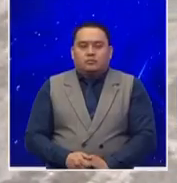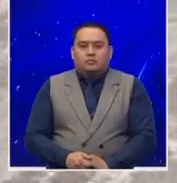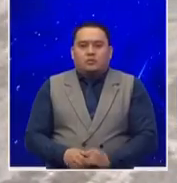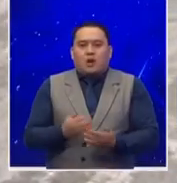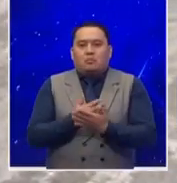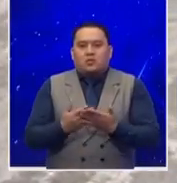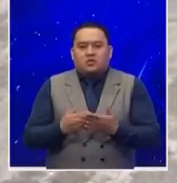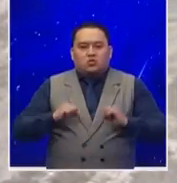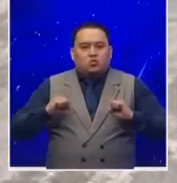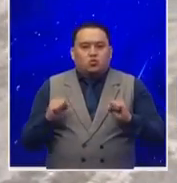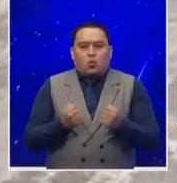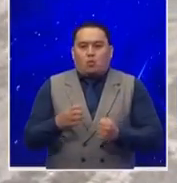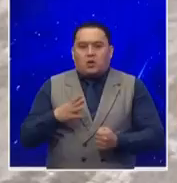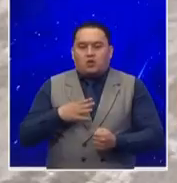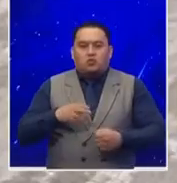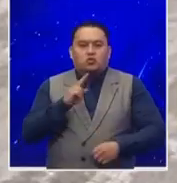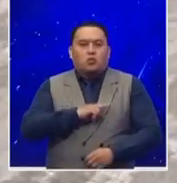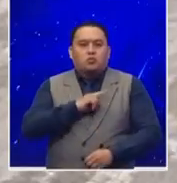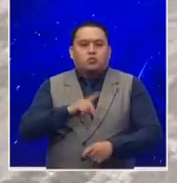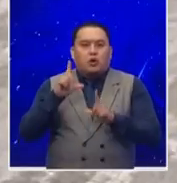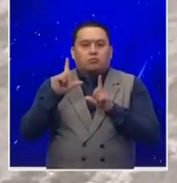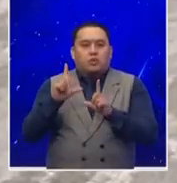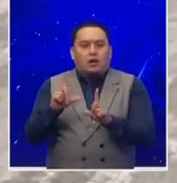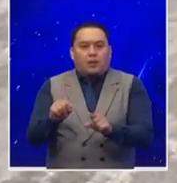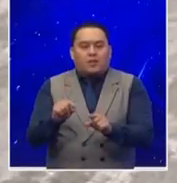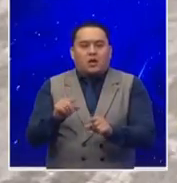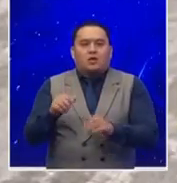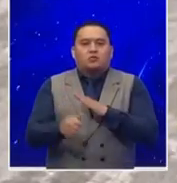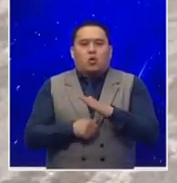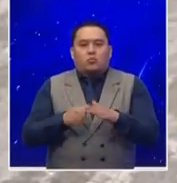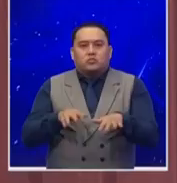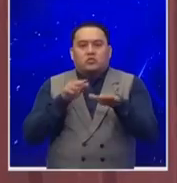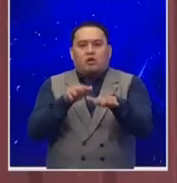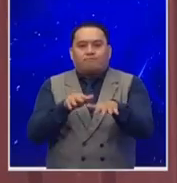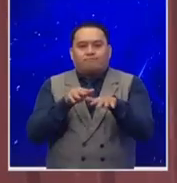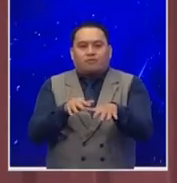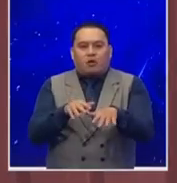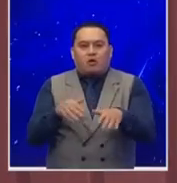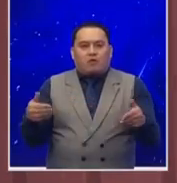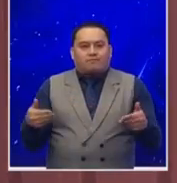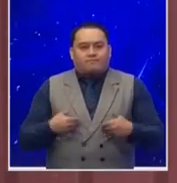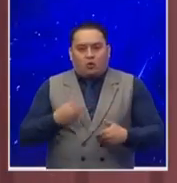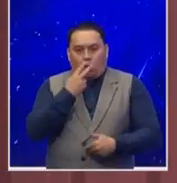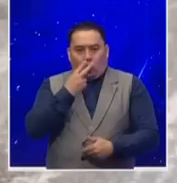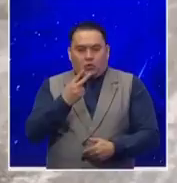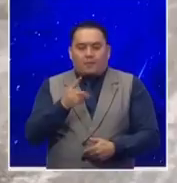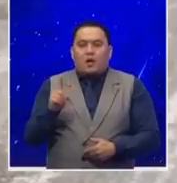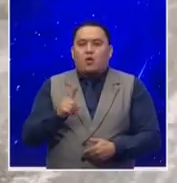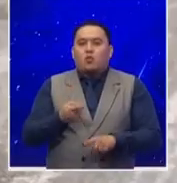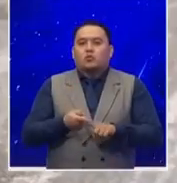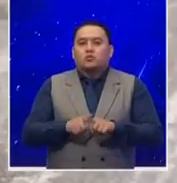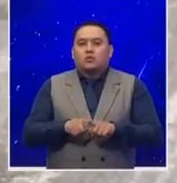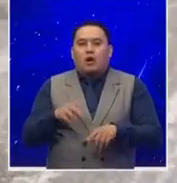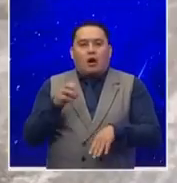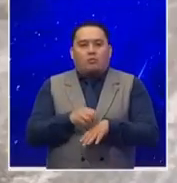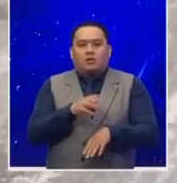күн қатты аяз болды. Жұмысқа кетіп бара жатқанмын. Сол кезде бұралқы иттер маған шабуылдады. Қарындары аш болдау шамасы. Абырой болғанда